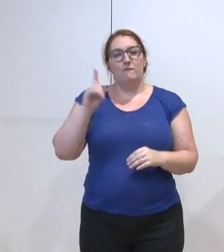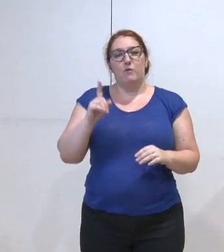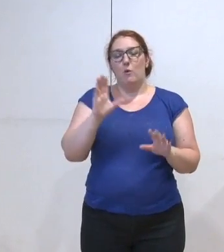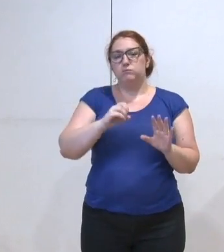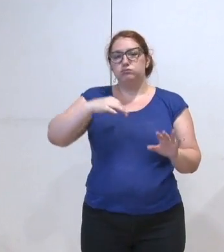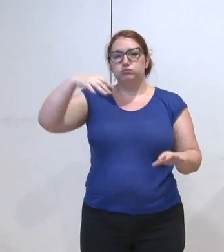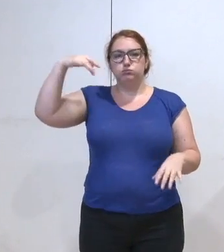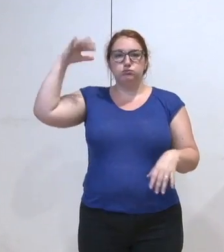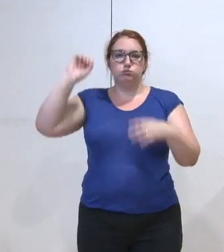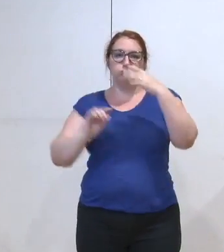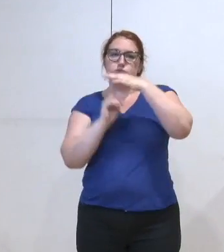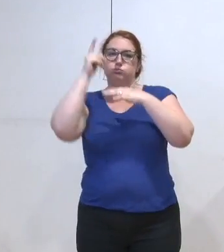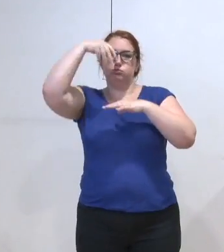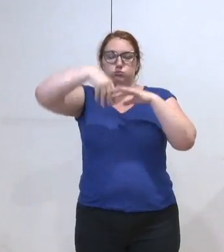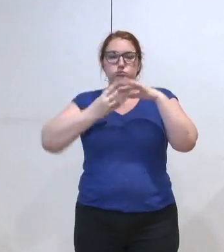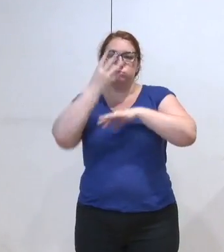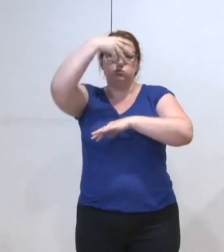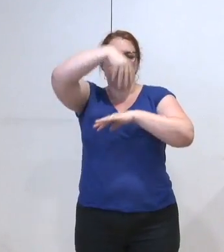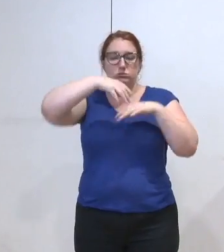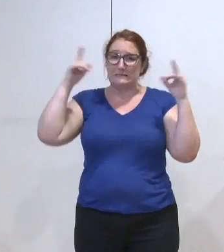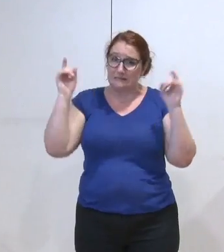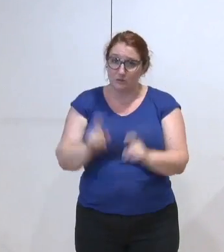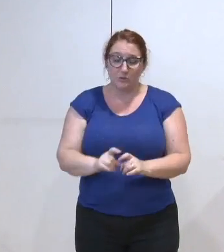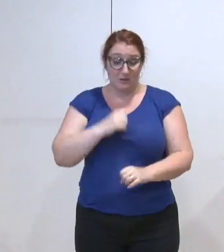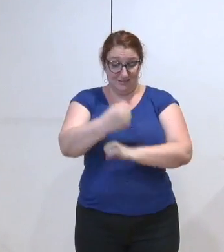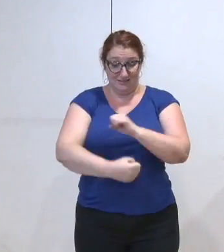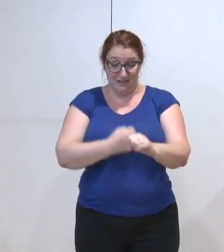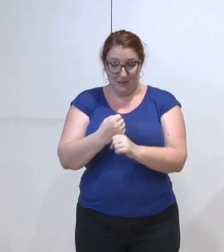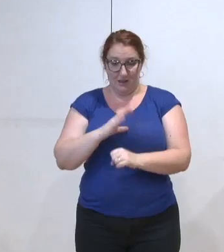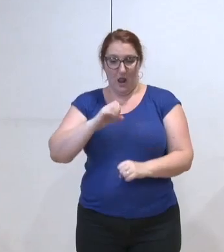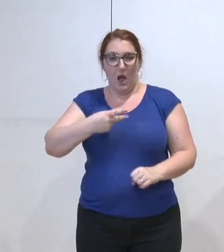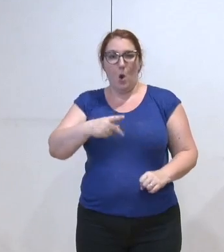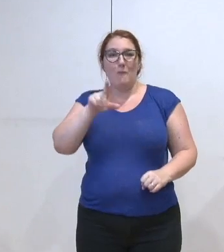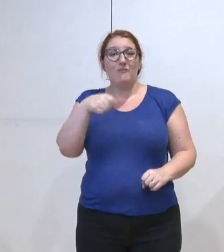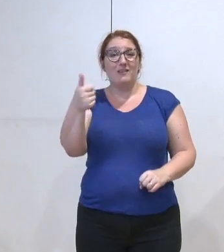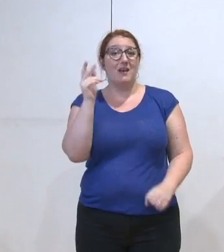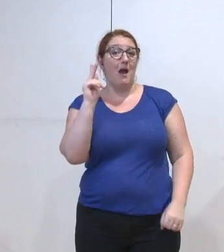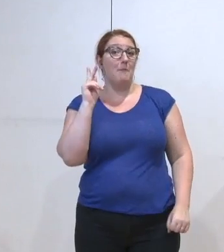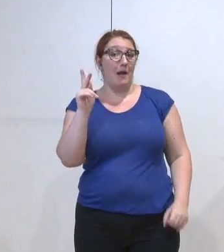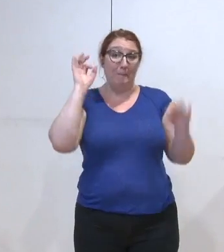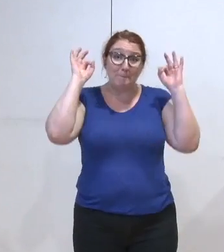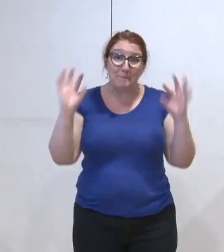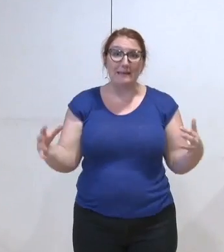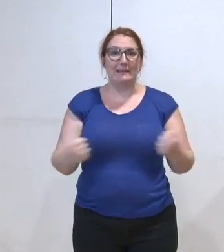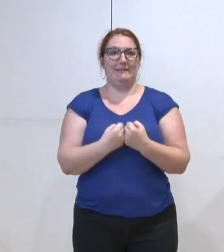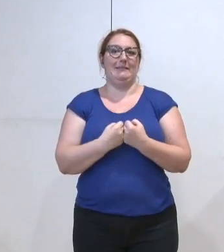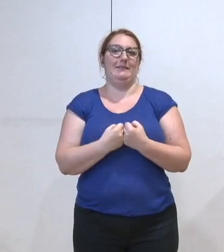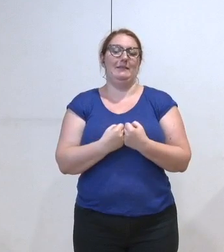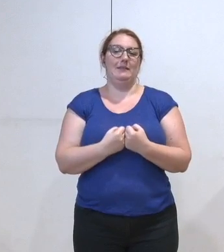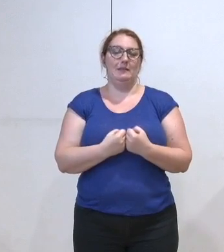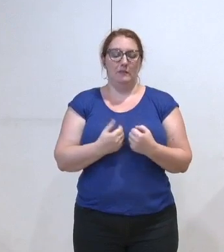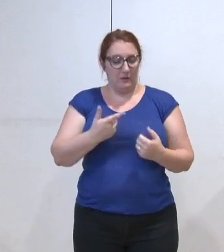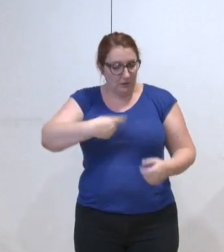serre c'est cette année l'année de la COP 21 à Paris ici nous agissons dans le cadre des